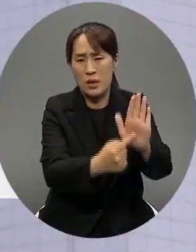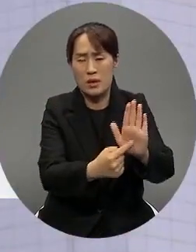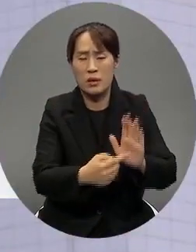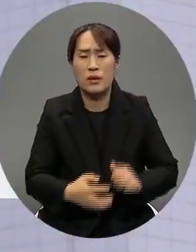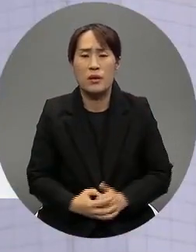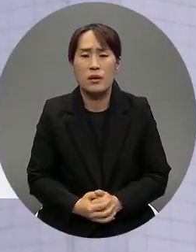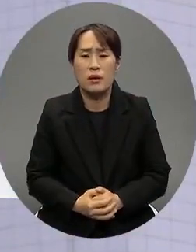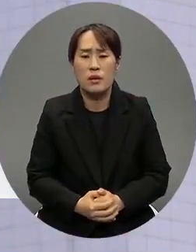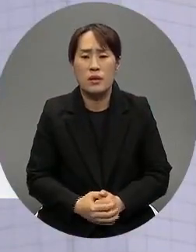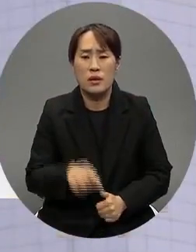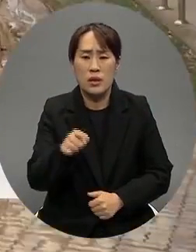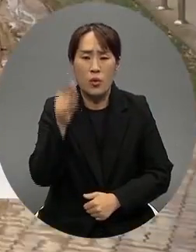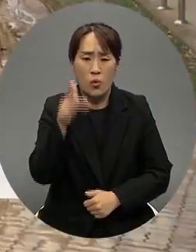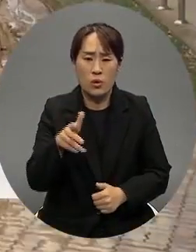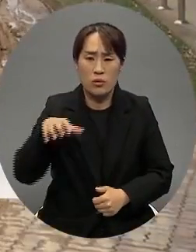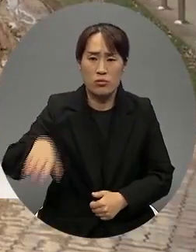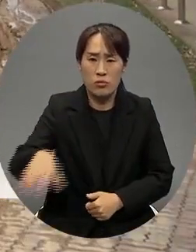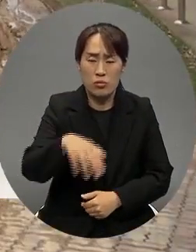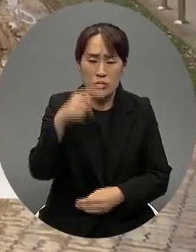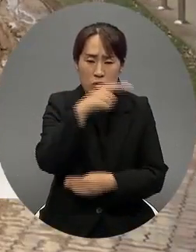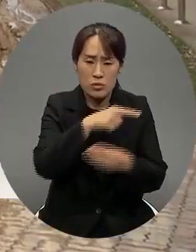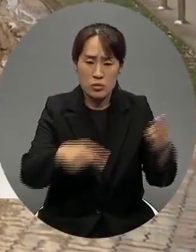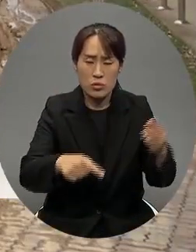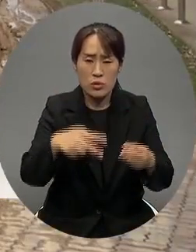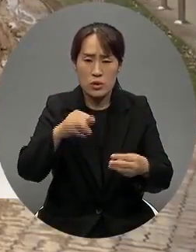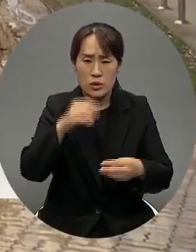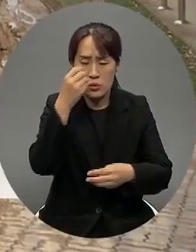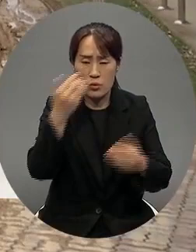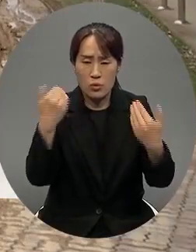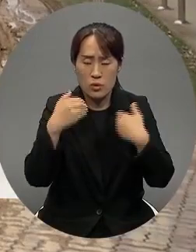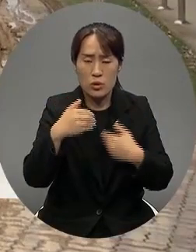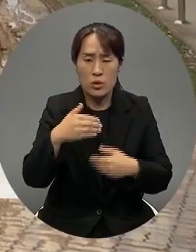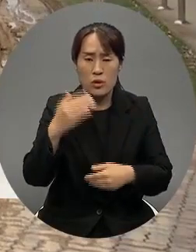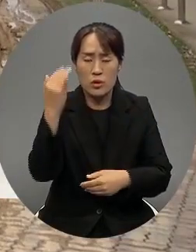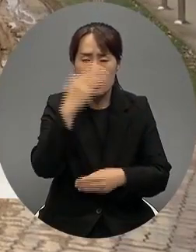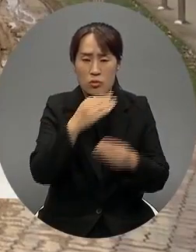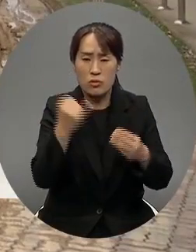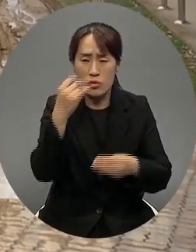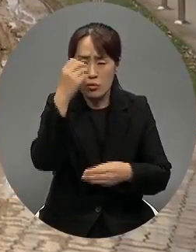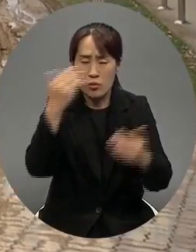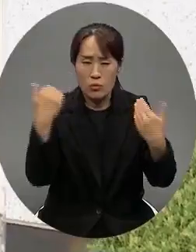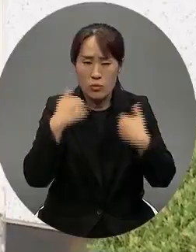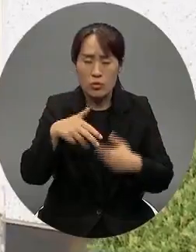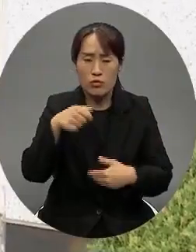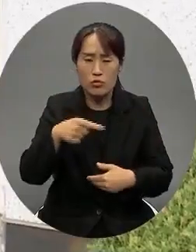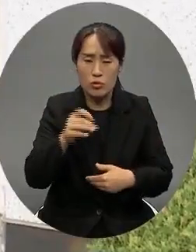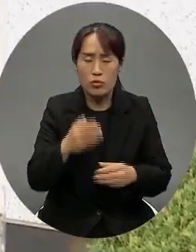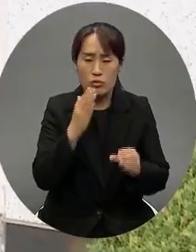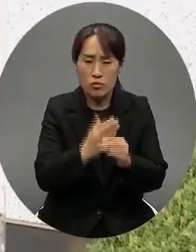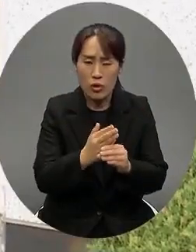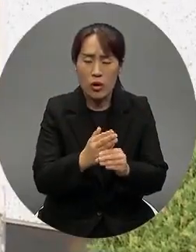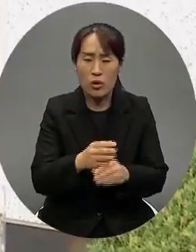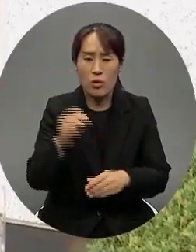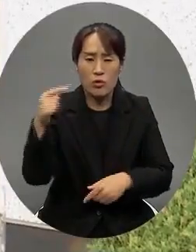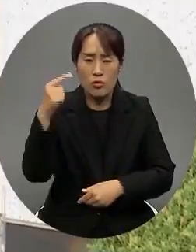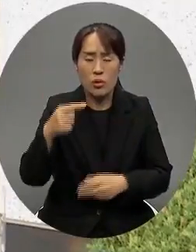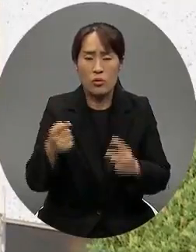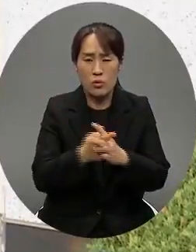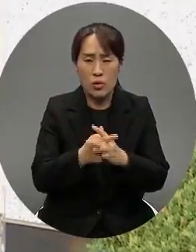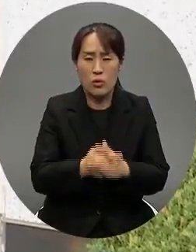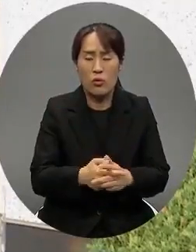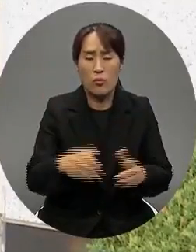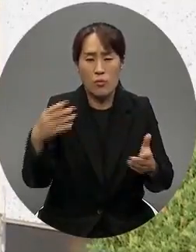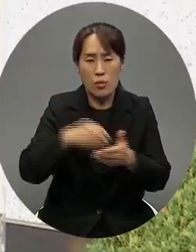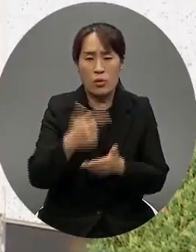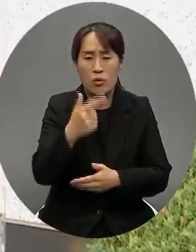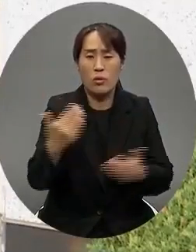발표했습니다이 호텔 주변에는 청주 신흥고와 청여고 초와 주성중 등 여섯 개 학교가 있습니다